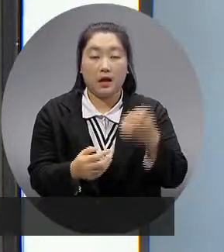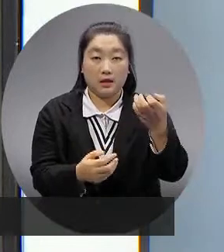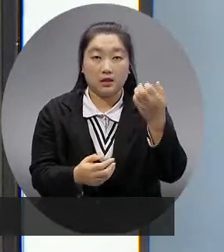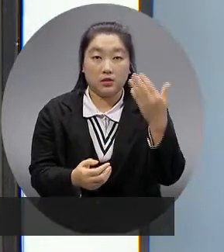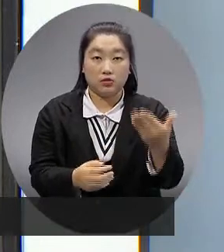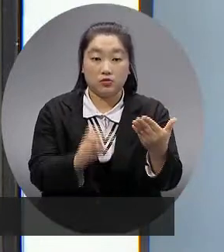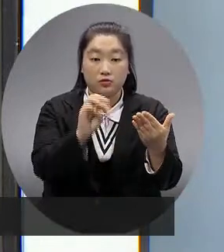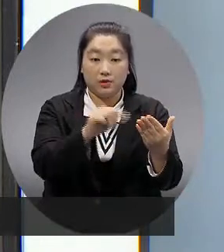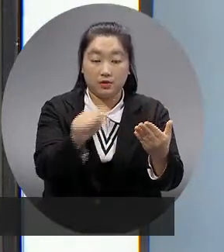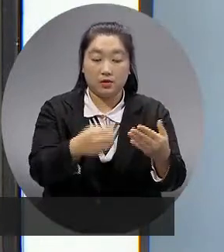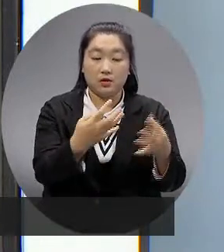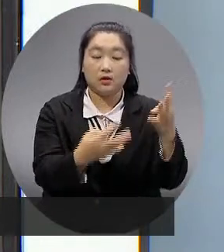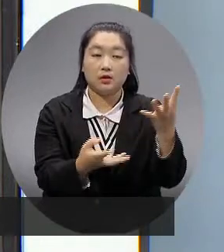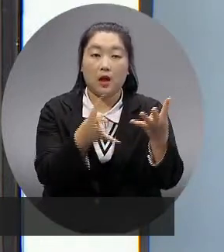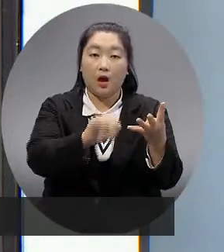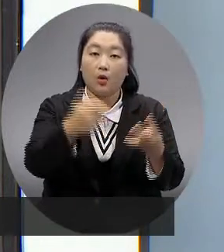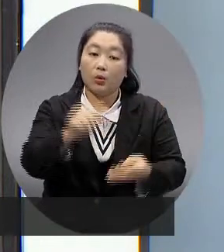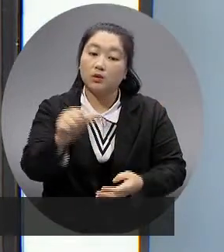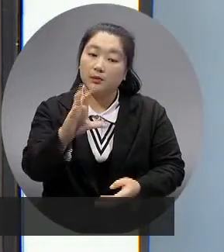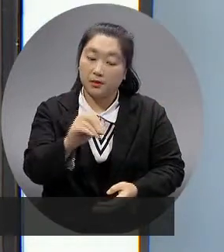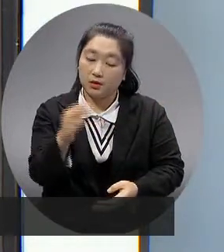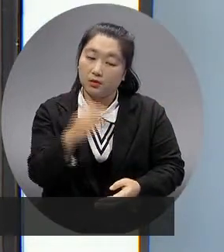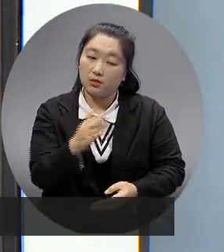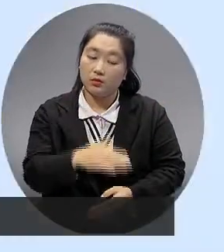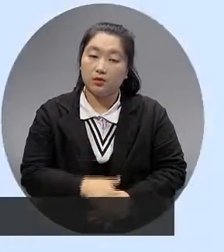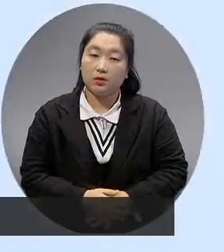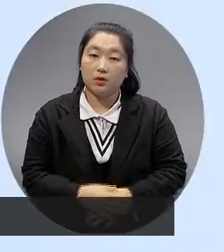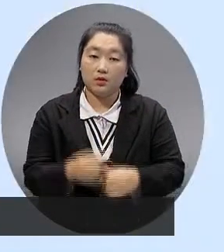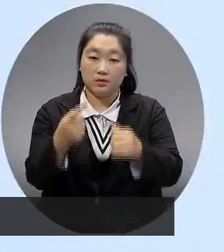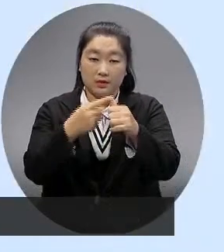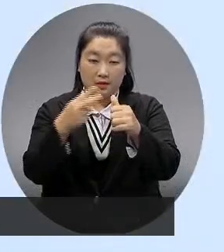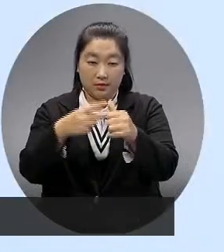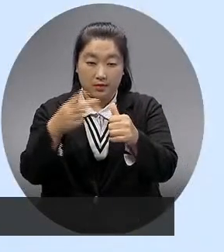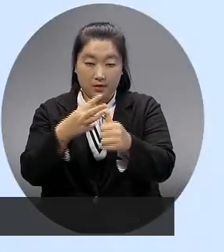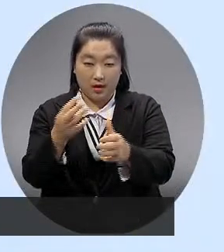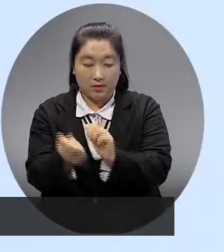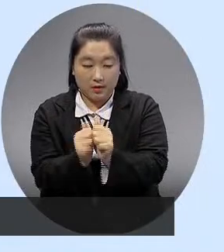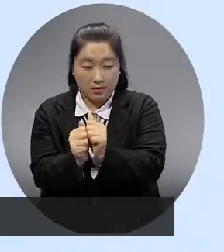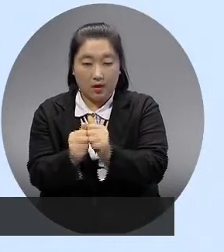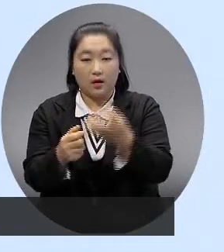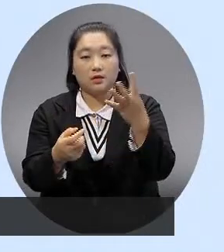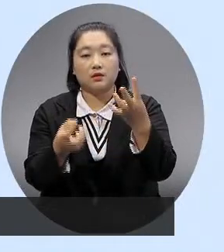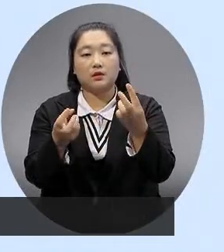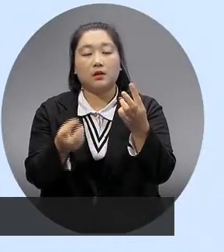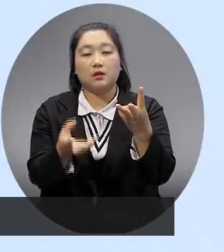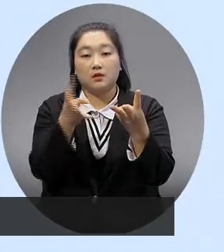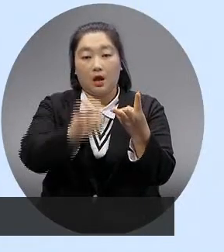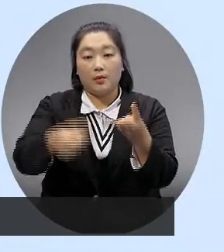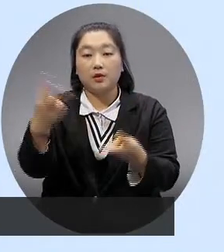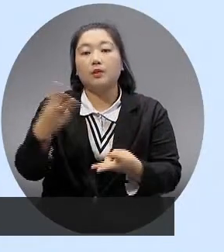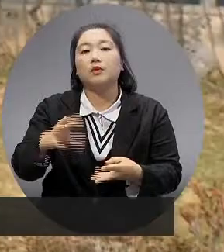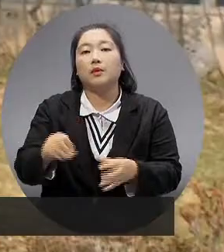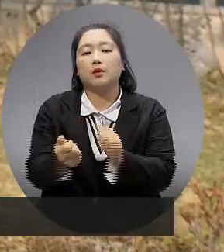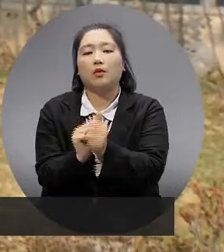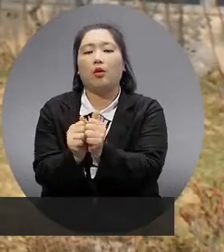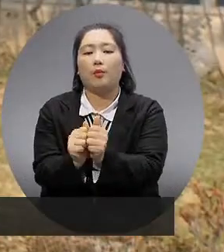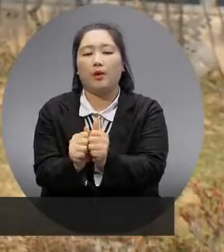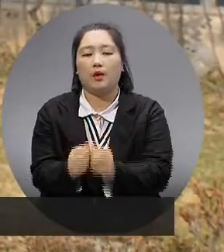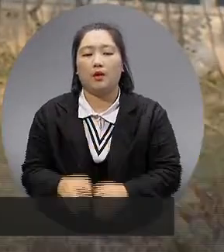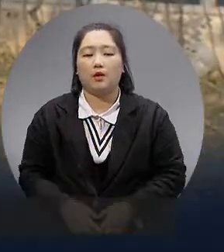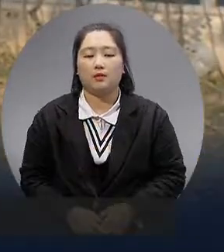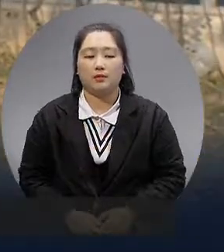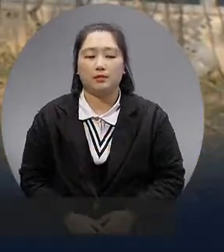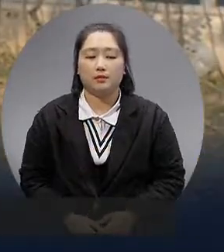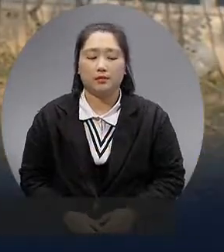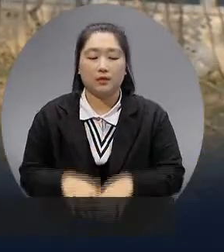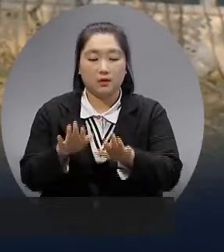시세는 4억 5천만 원 정도지만 세 차례 유찰되면서 3억 3천만 원대의 경매로 나왔습니다. 지금